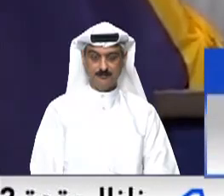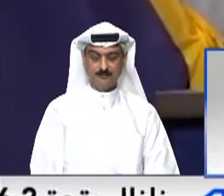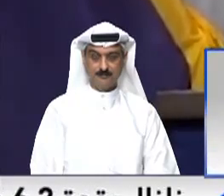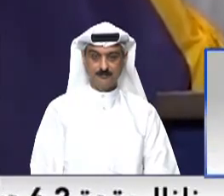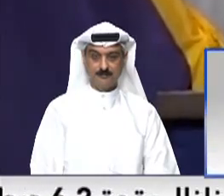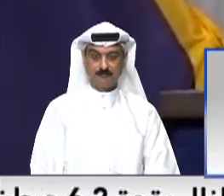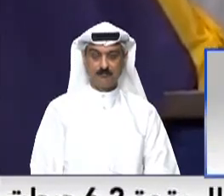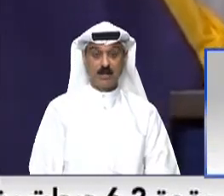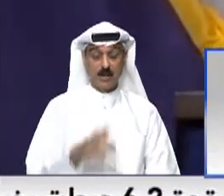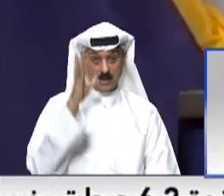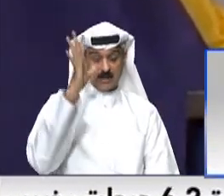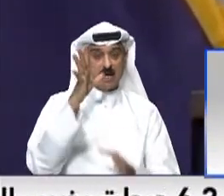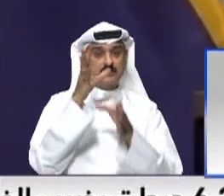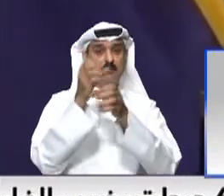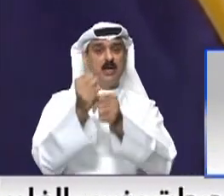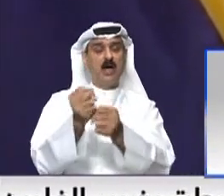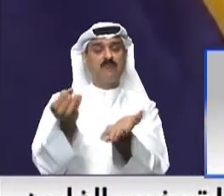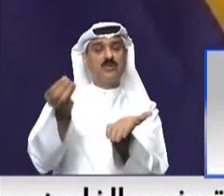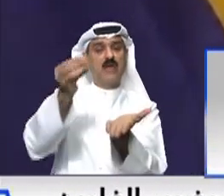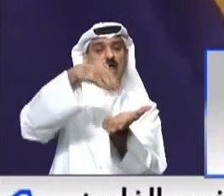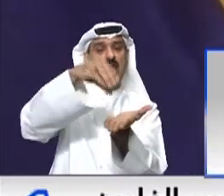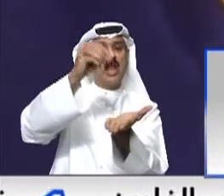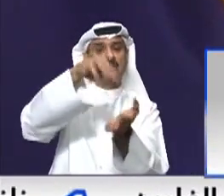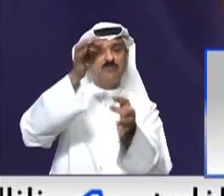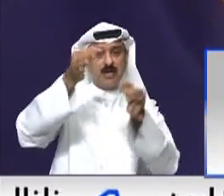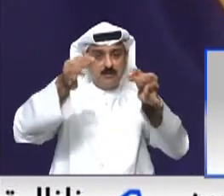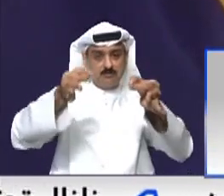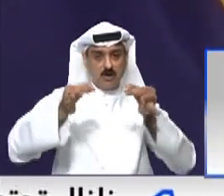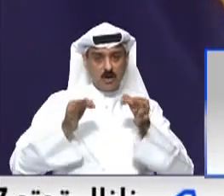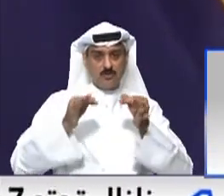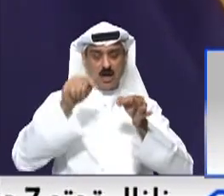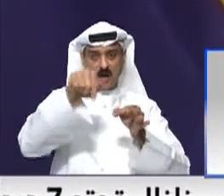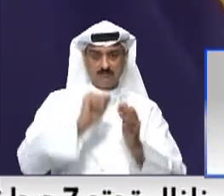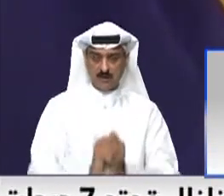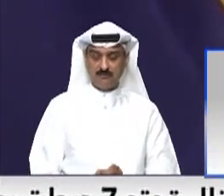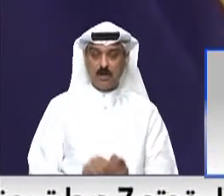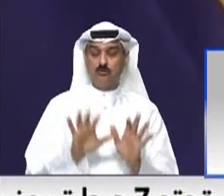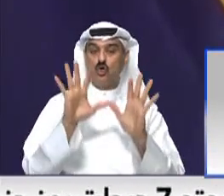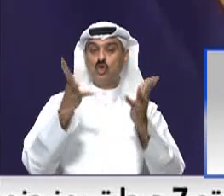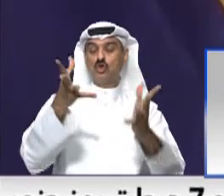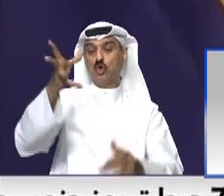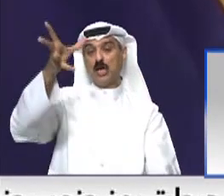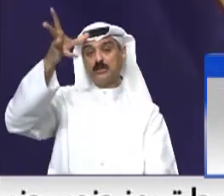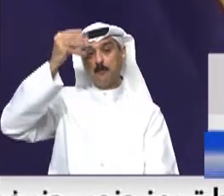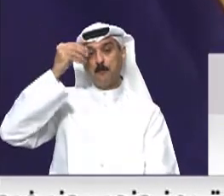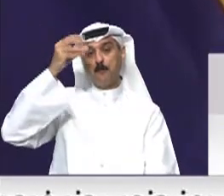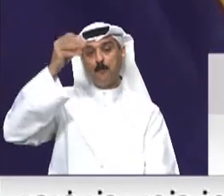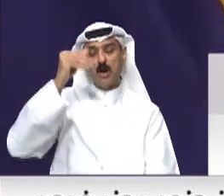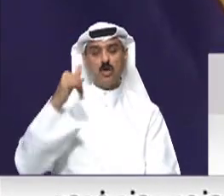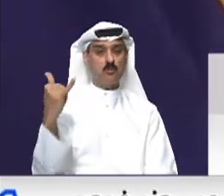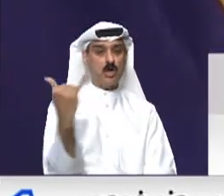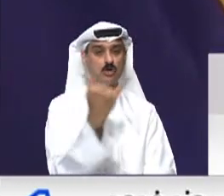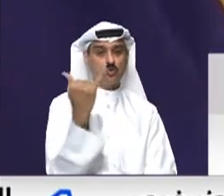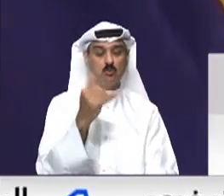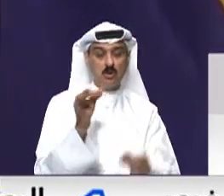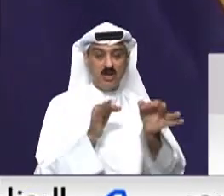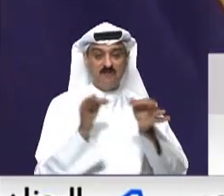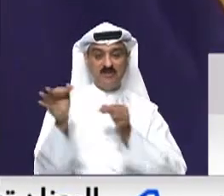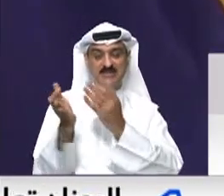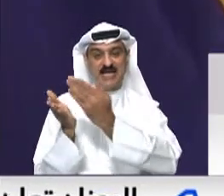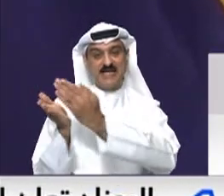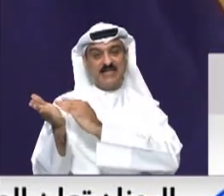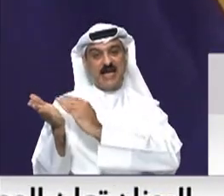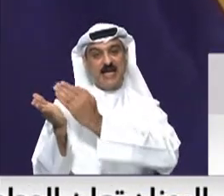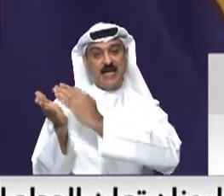الحفاظ على النطاق المستهدف ثباتا يسمح للجنه بتقييم المعلومات الاضافيه واثارها على سياسه النقديه